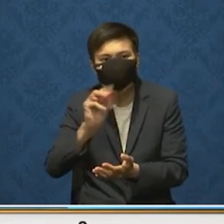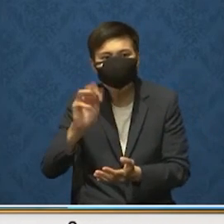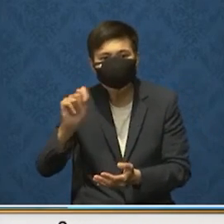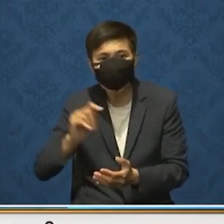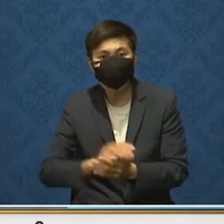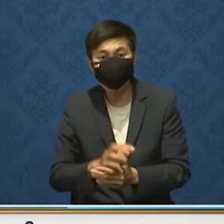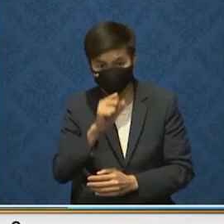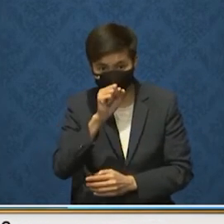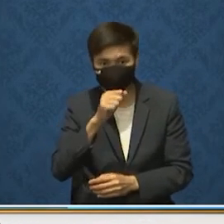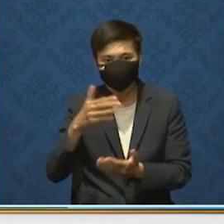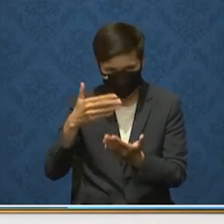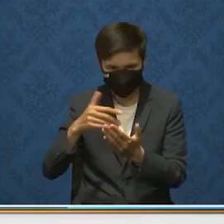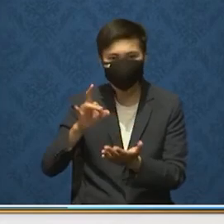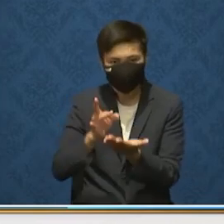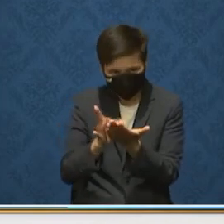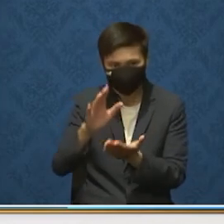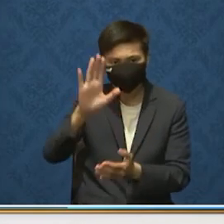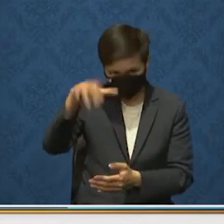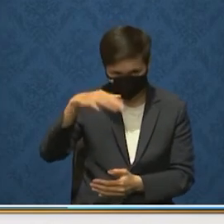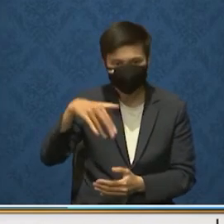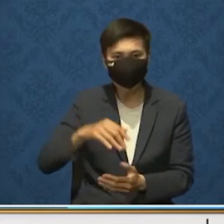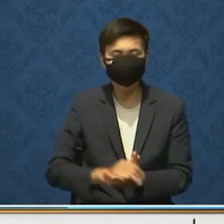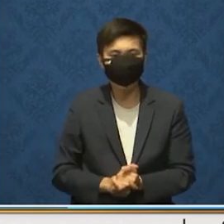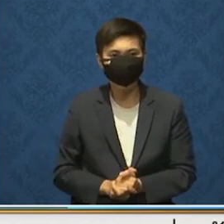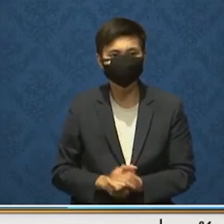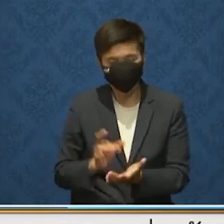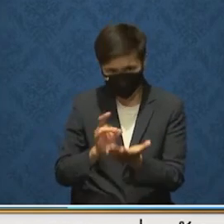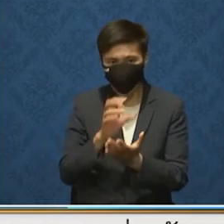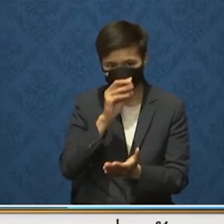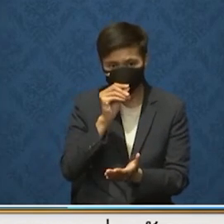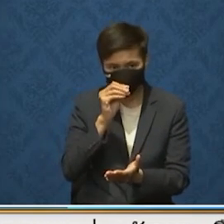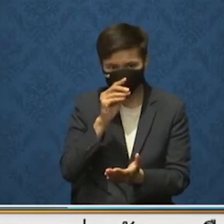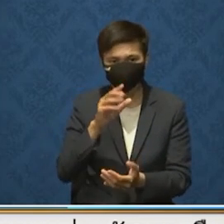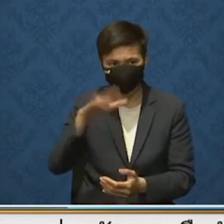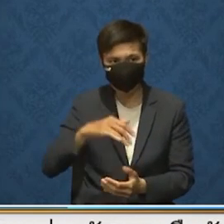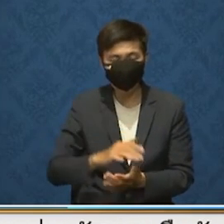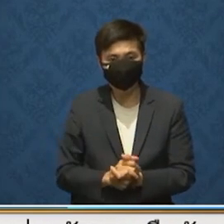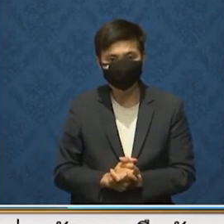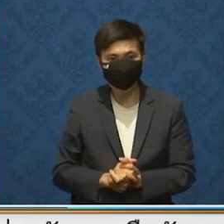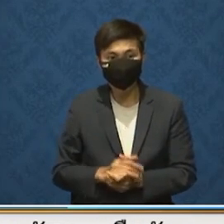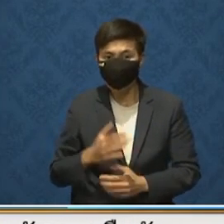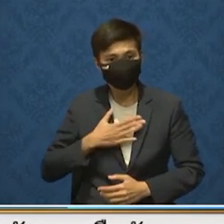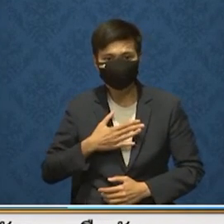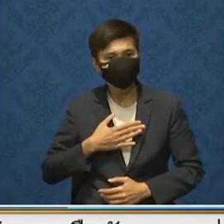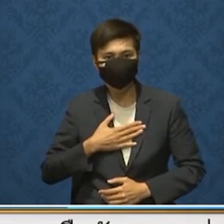สหะสิ ๆ ได้สิ ผมไมทาทายผมไม่ออก